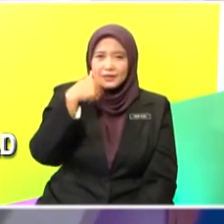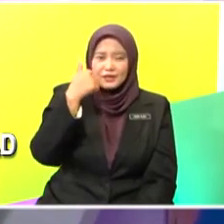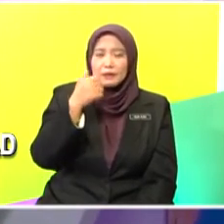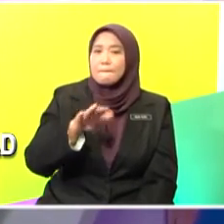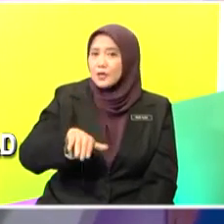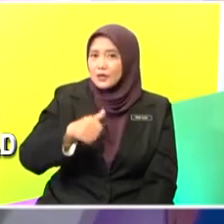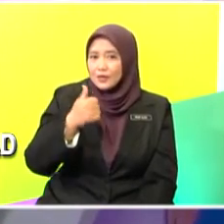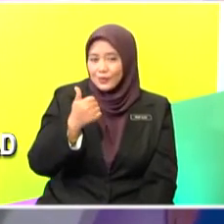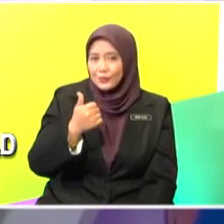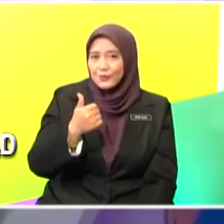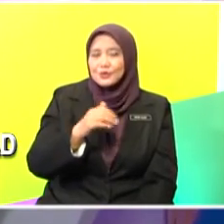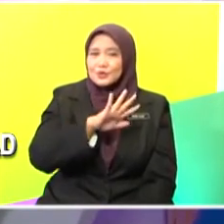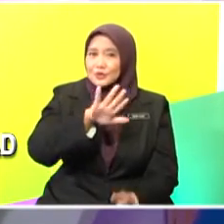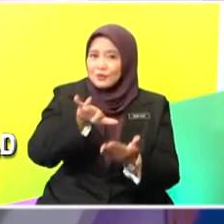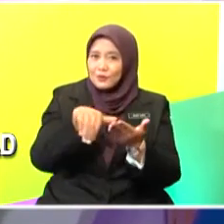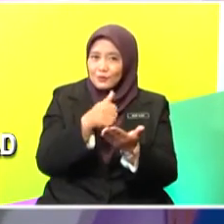Lulus.